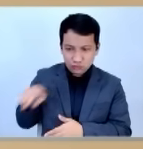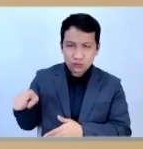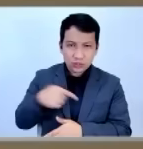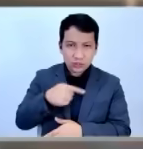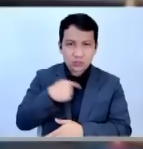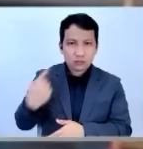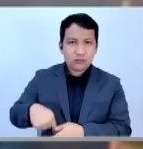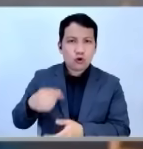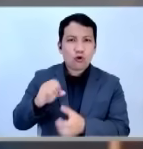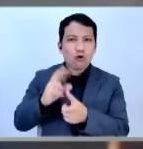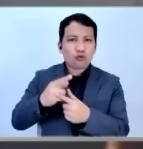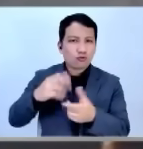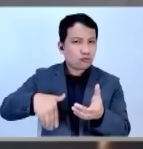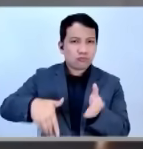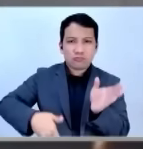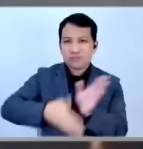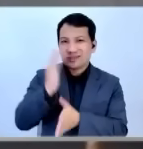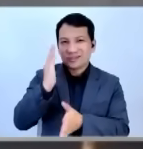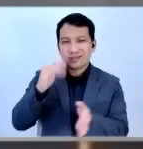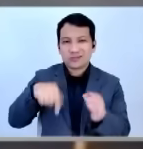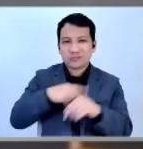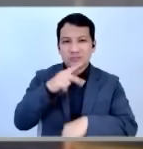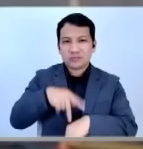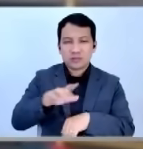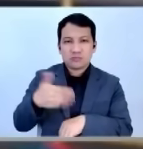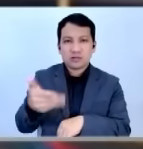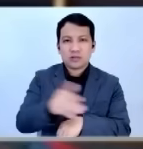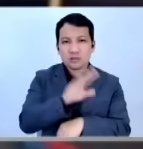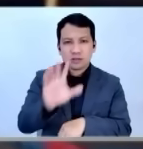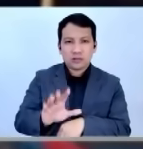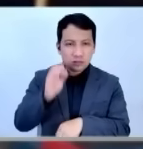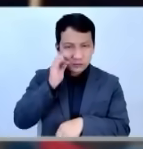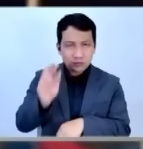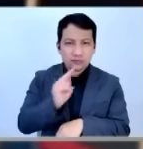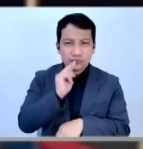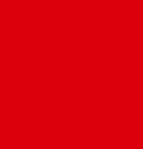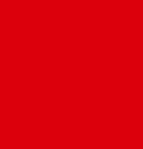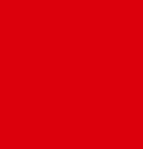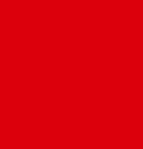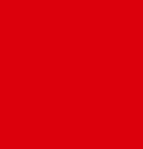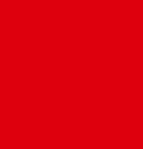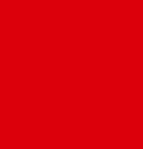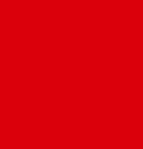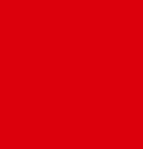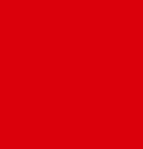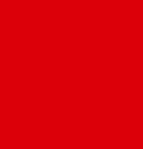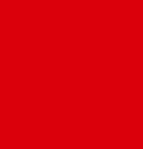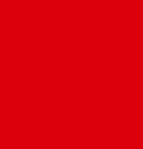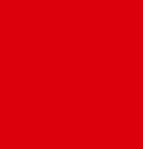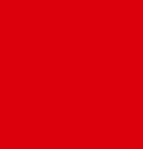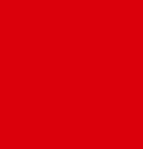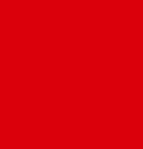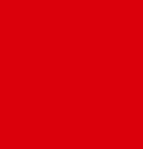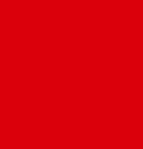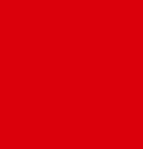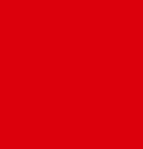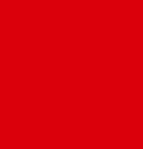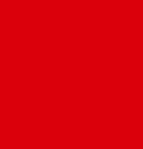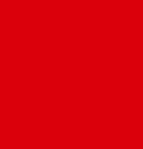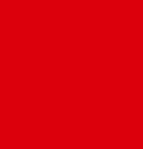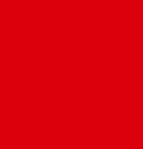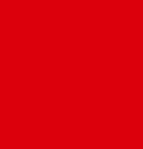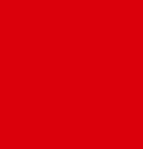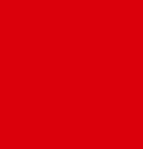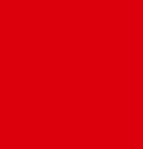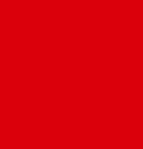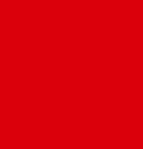bansa. Nagbabalita mula sa frontline, Elaine Fulgencio, News 5. Mga kapatid, Jess De Los Santos po. Iba na